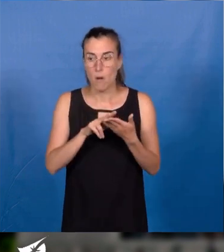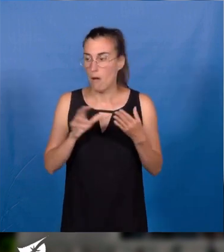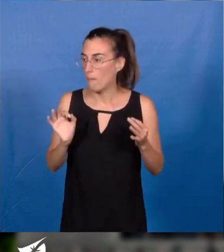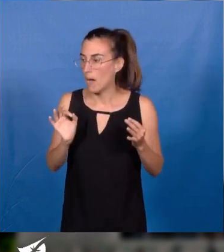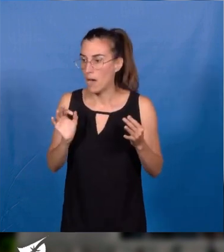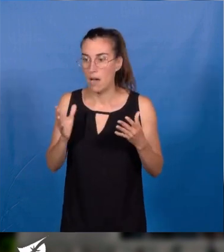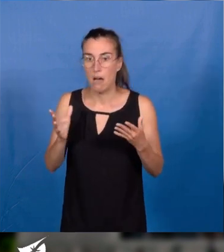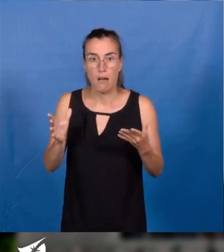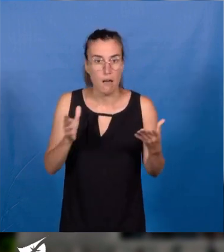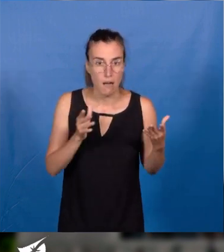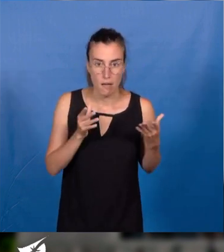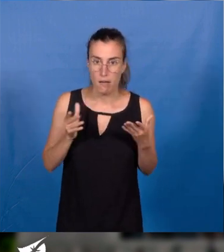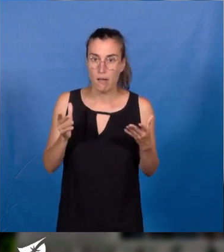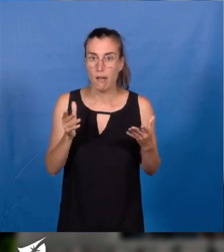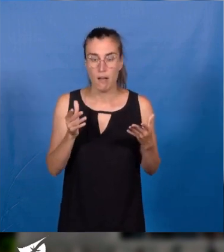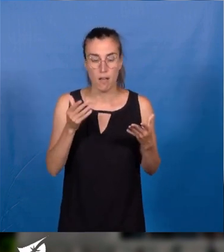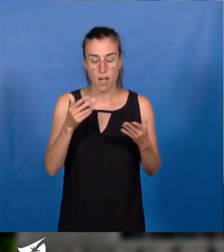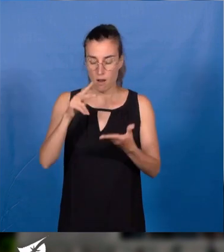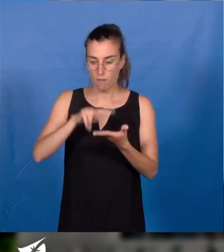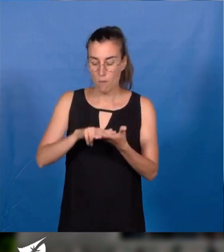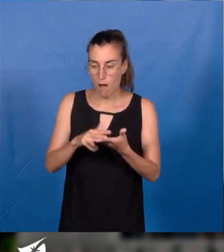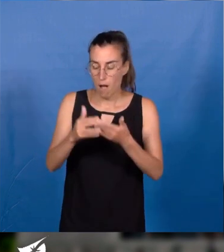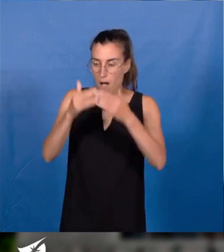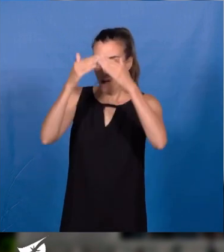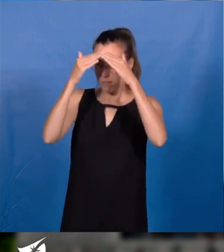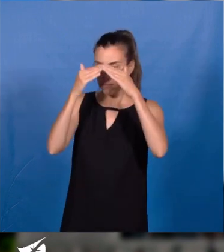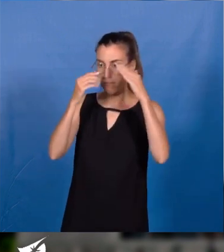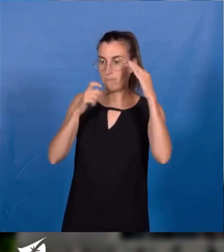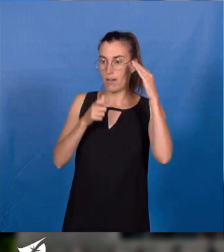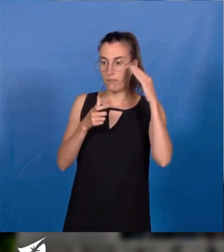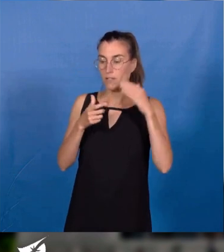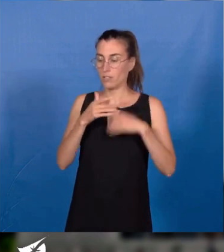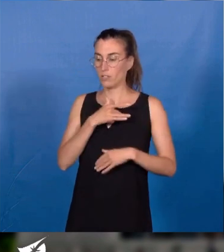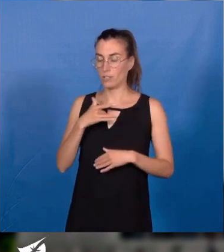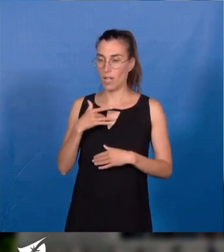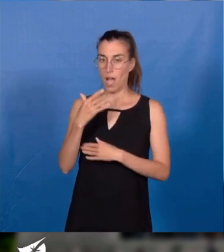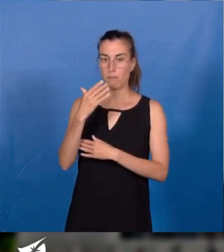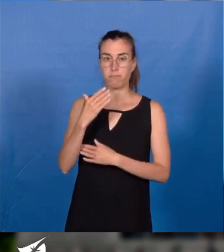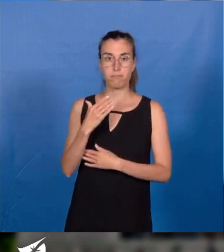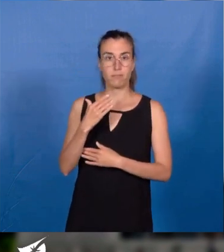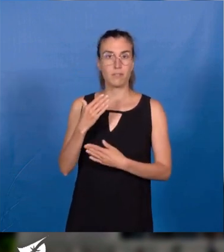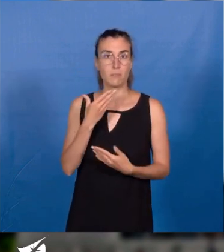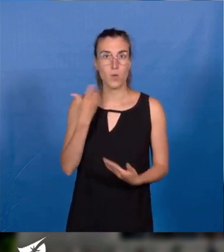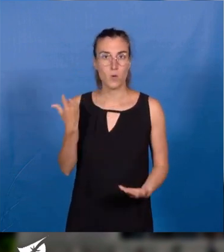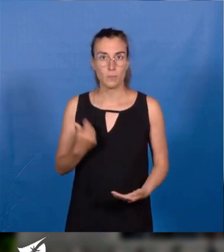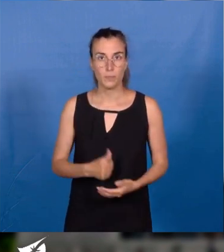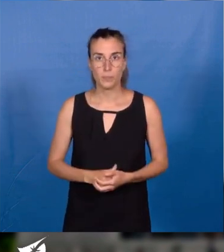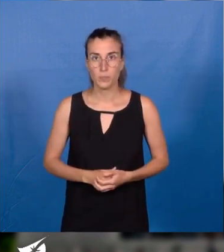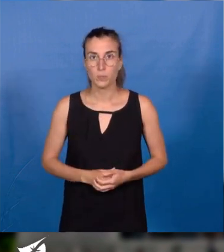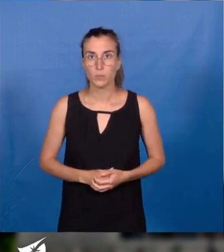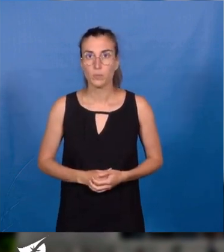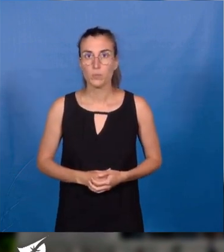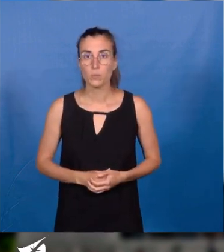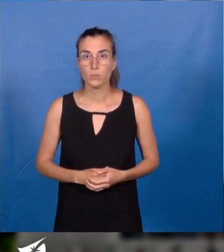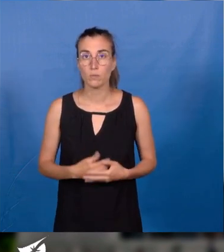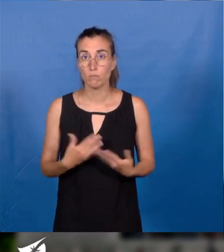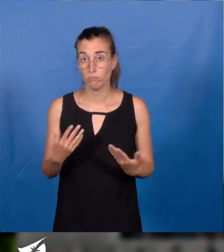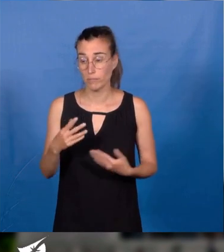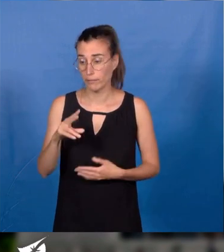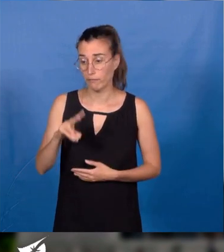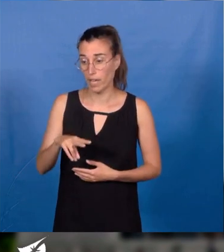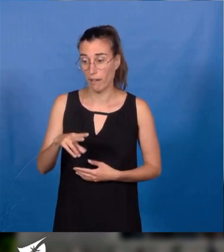la quiétude nécessaire pour être en bonne santé. Voilà, donc c'est vraiment un travail transversal qui est proposé